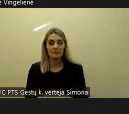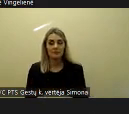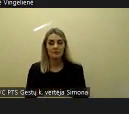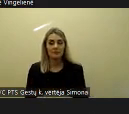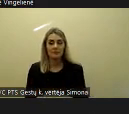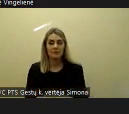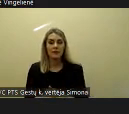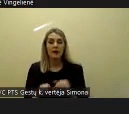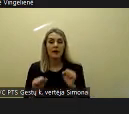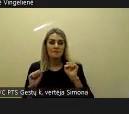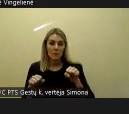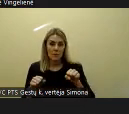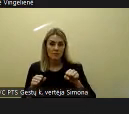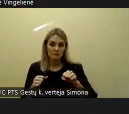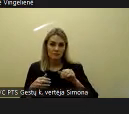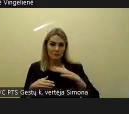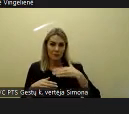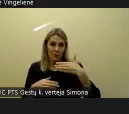galime judėti į priekį.